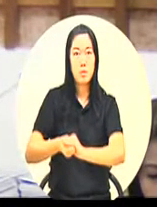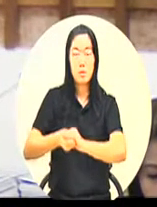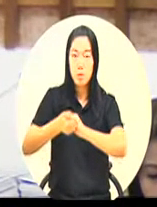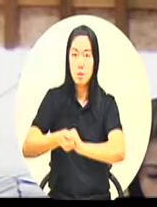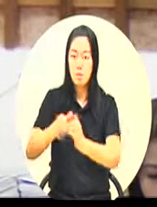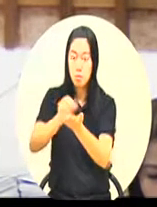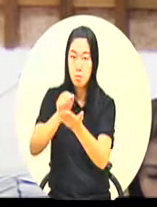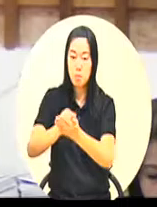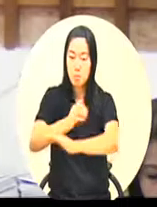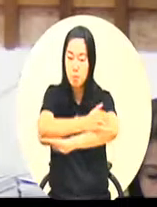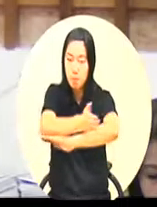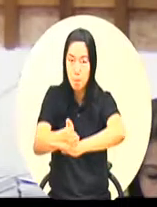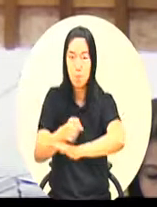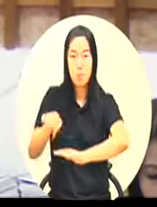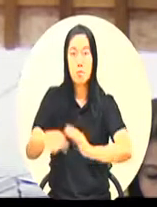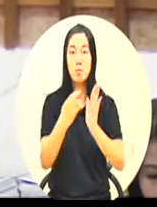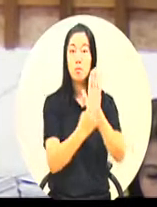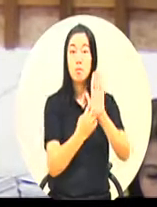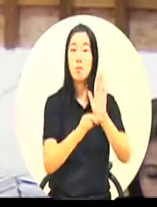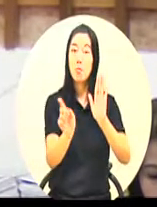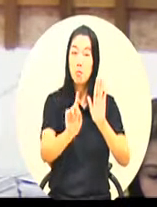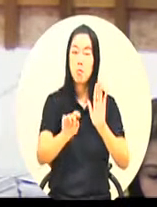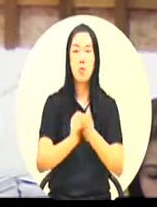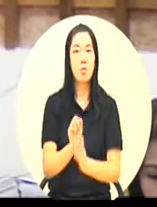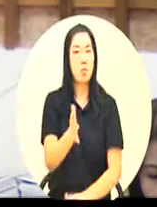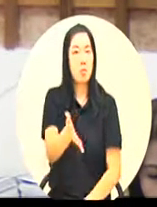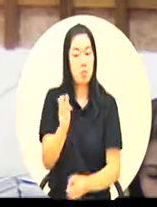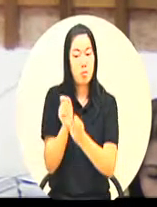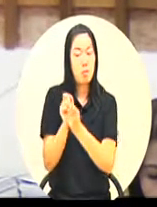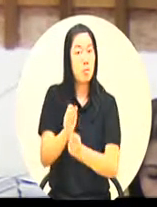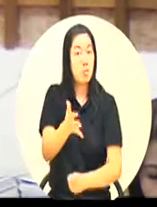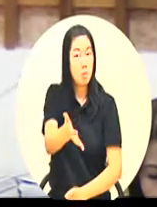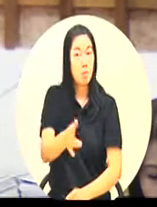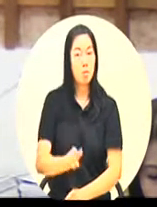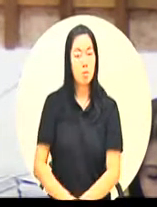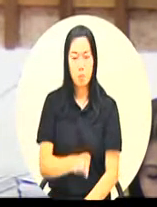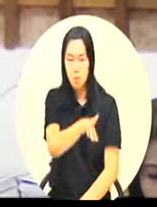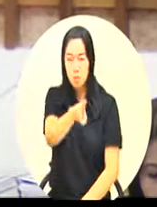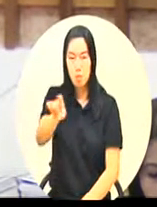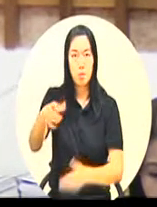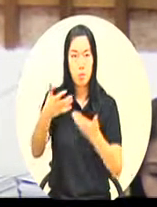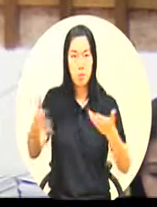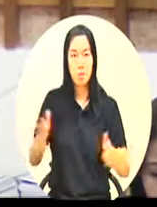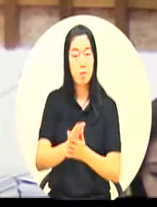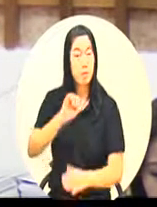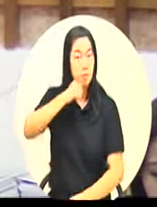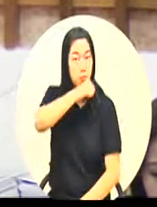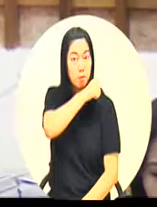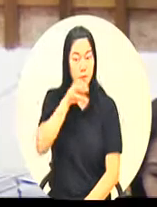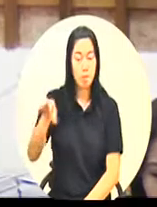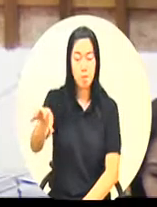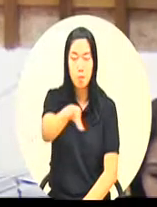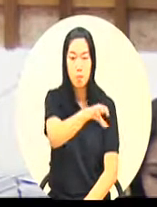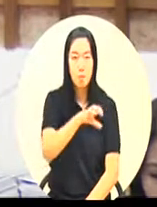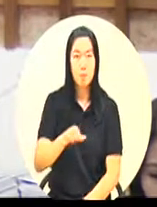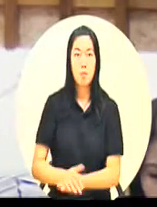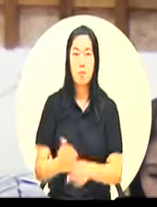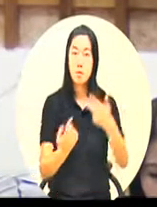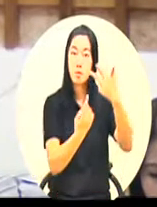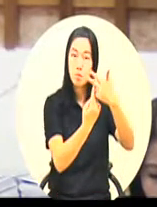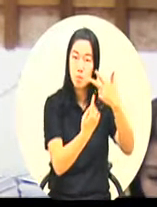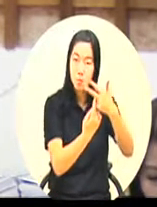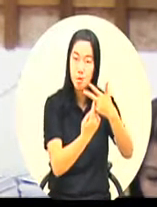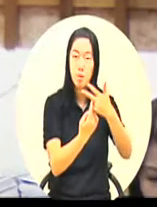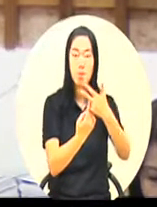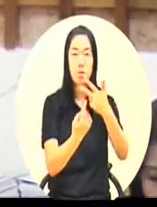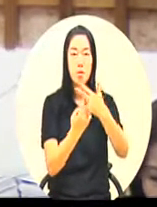那这也是说明了最近为什么很多的我们在台湾的超商